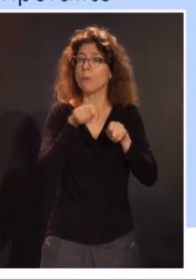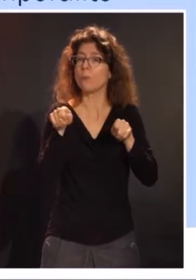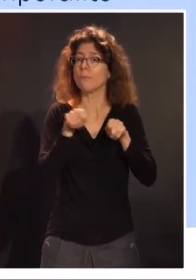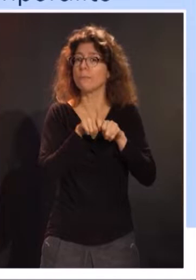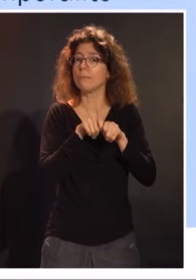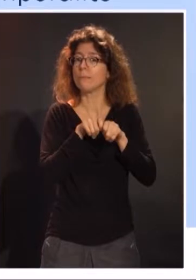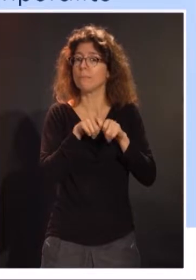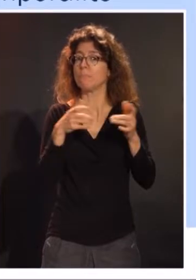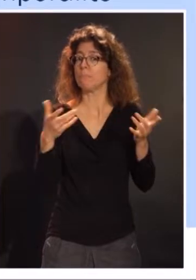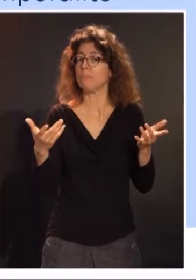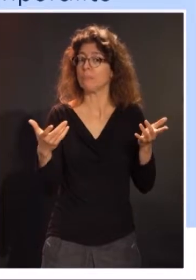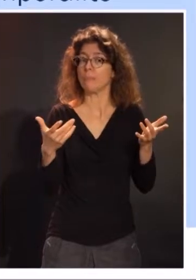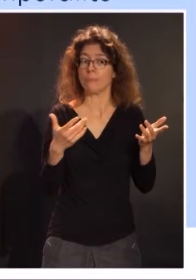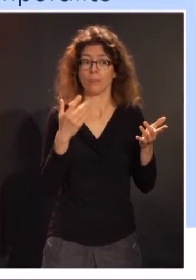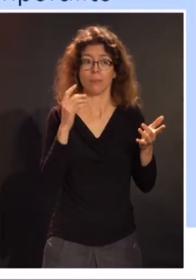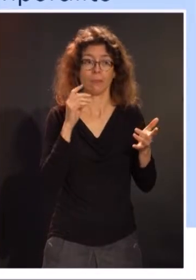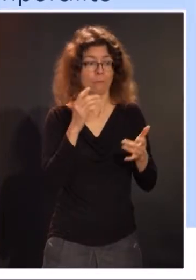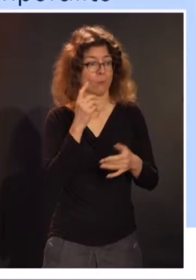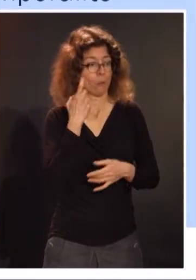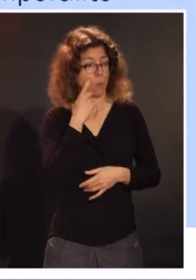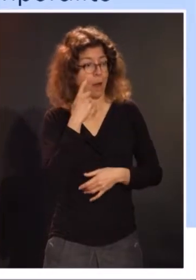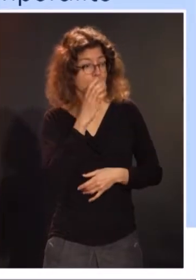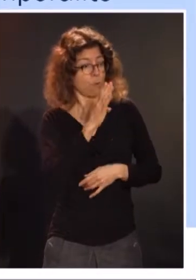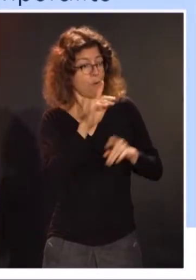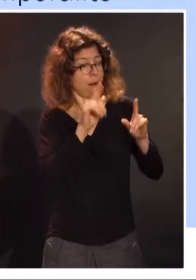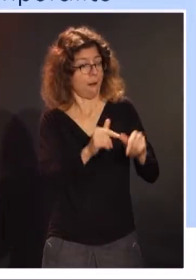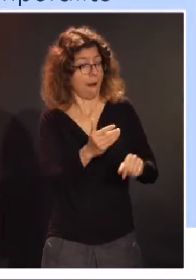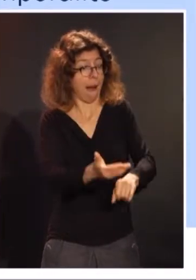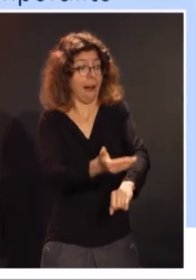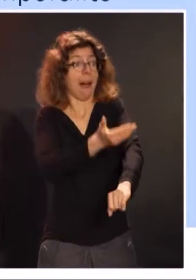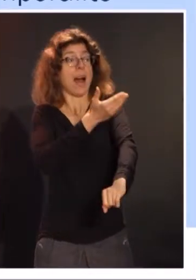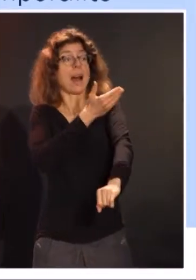pris bien en avance et on va avoir le temps